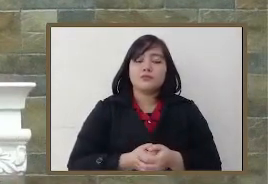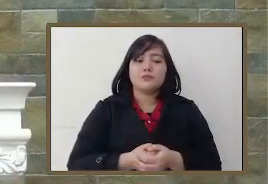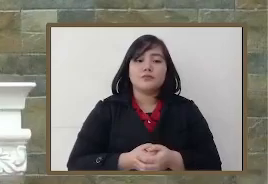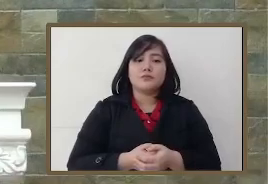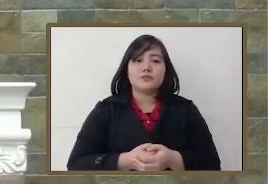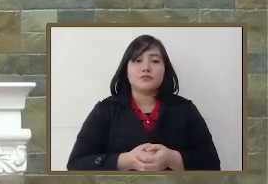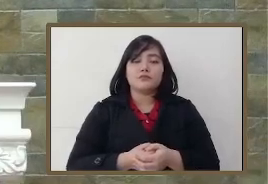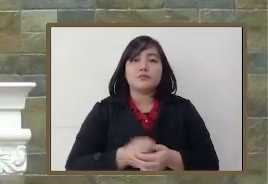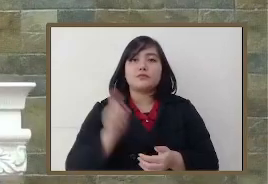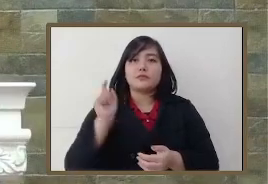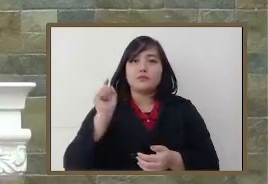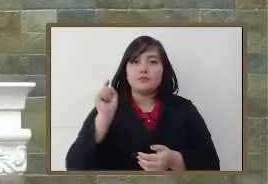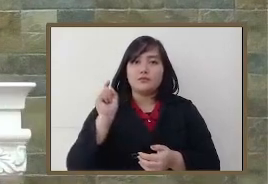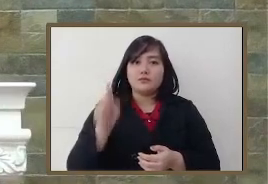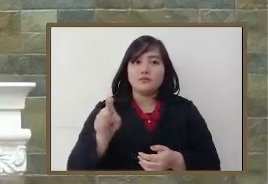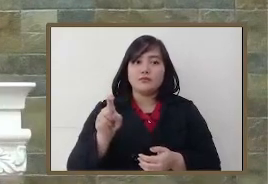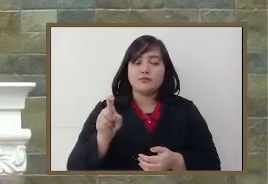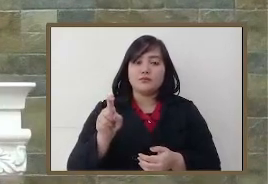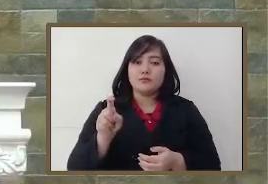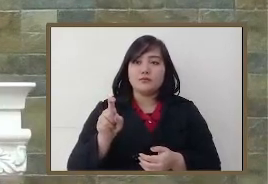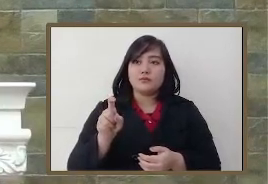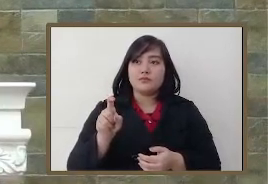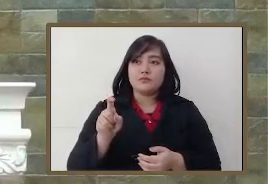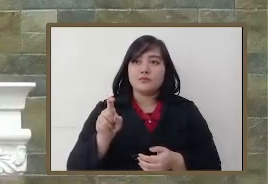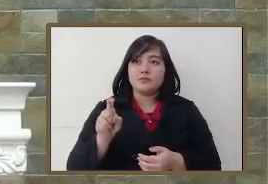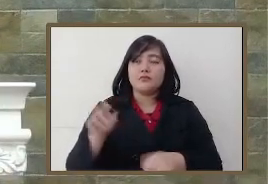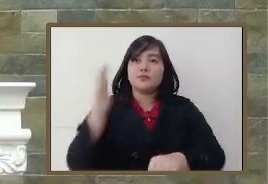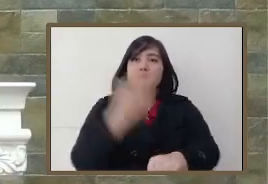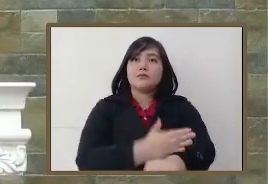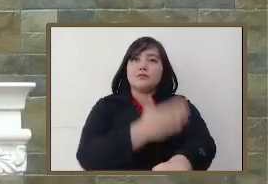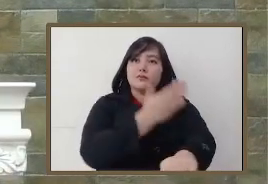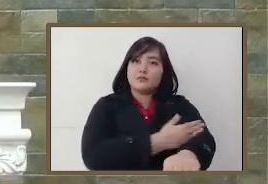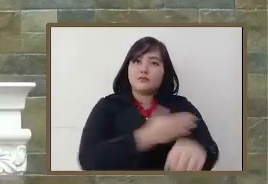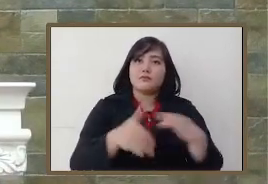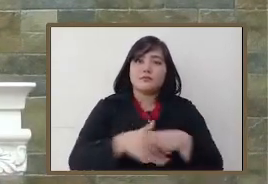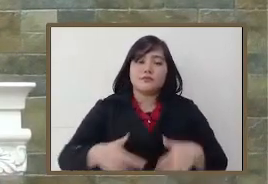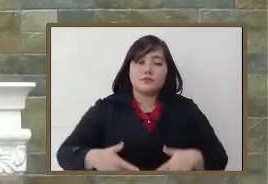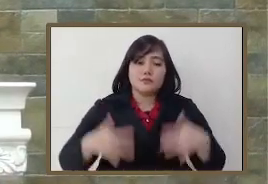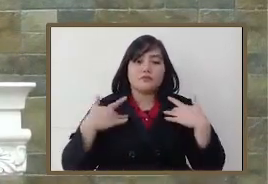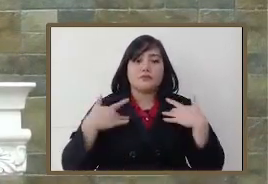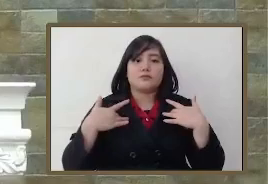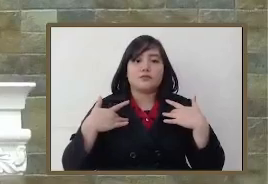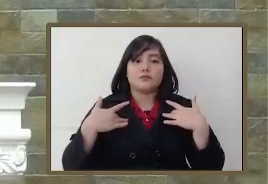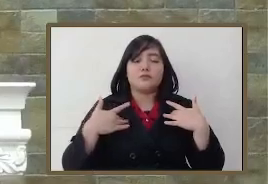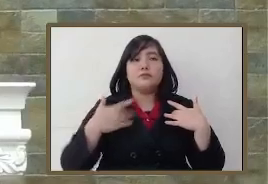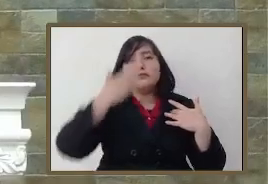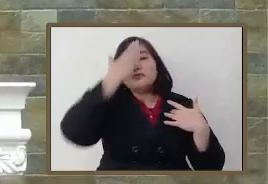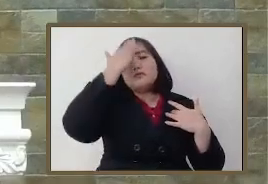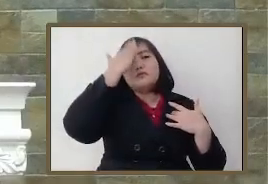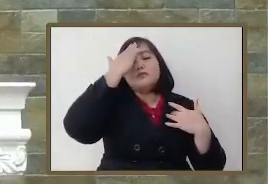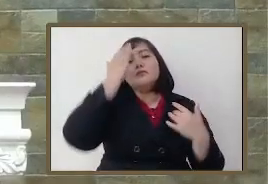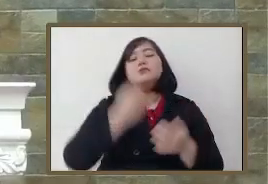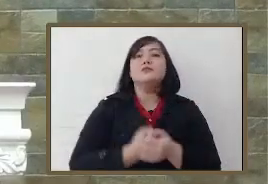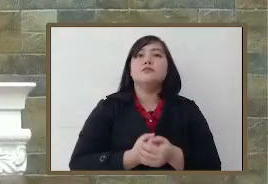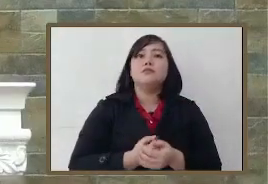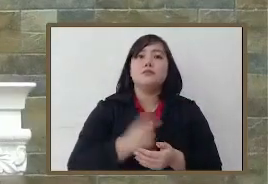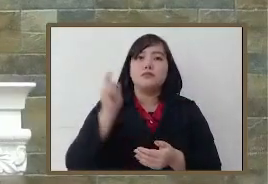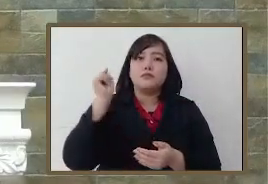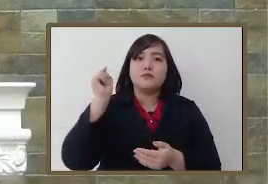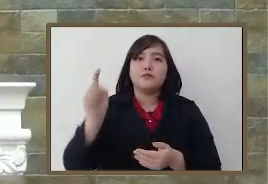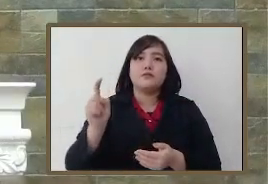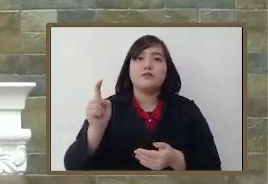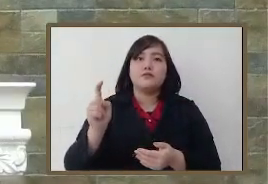kinakailangang magkaroon po yan ng ma-develop po natin sa buhay natin yan, yung pagkaalam natin ay dapat lumawak po